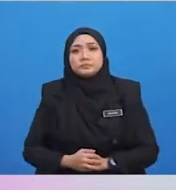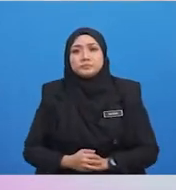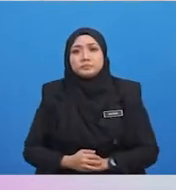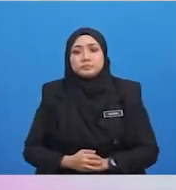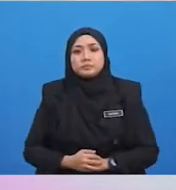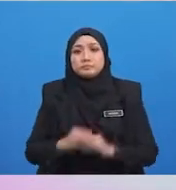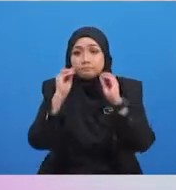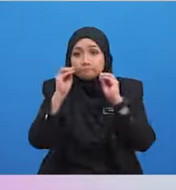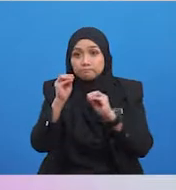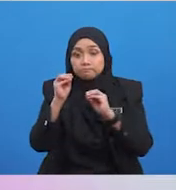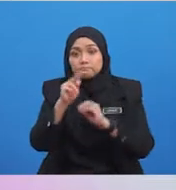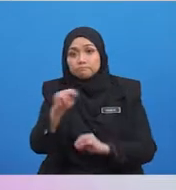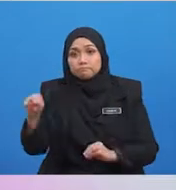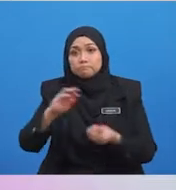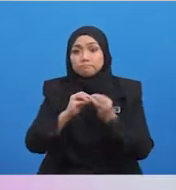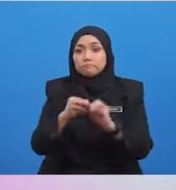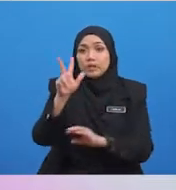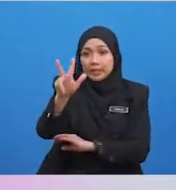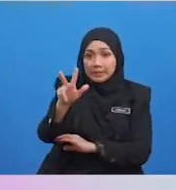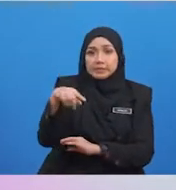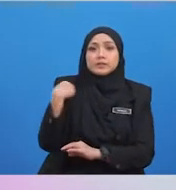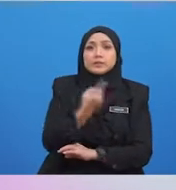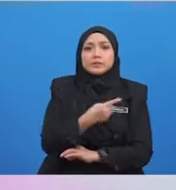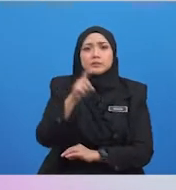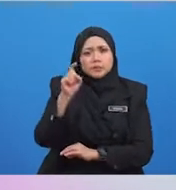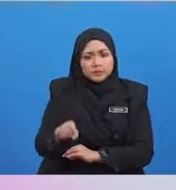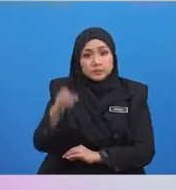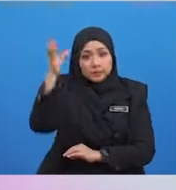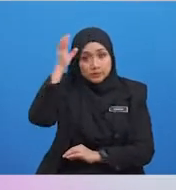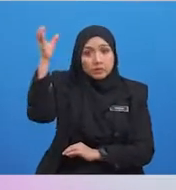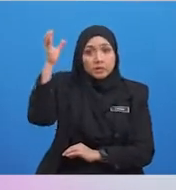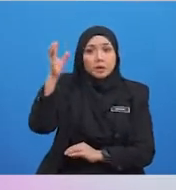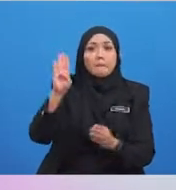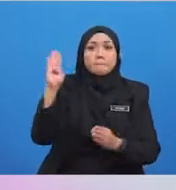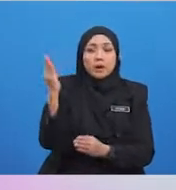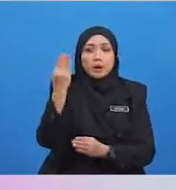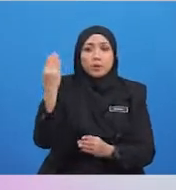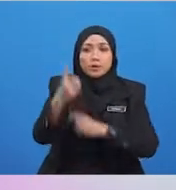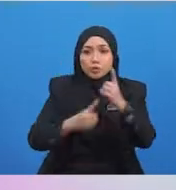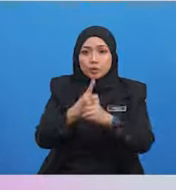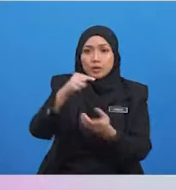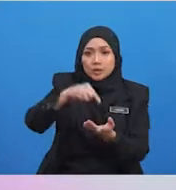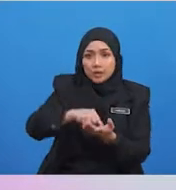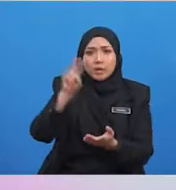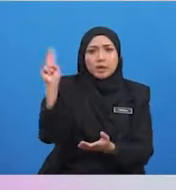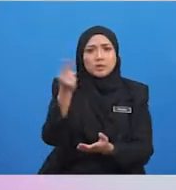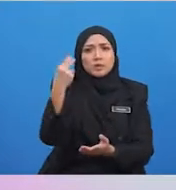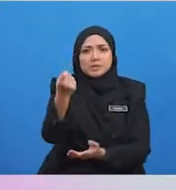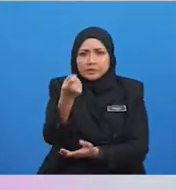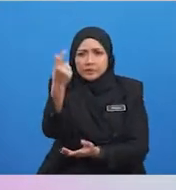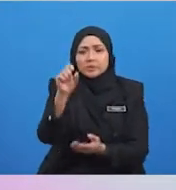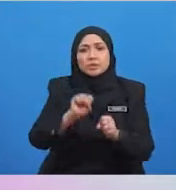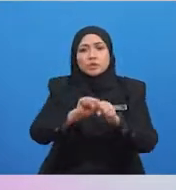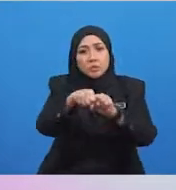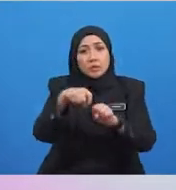pula ialah kita haruslah sedar bahawa dunia hanya sementara supaya